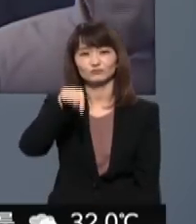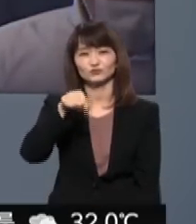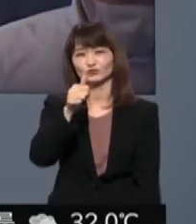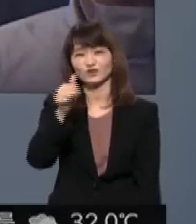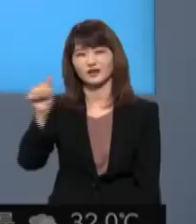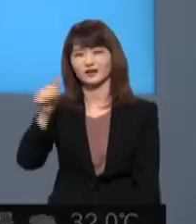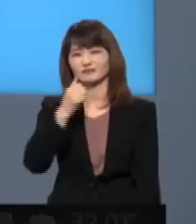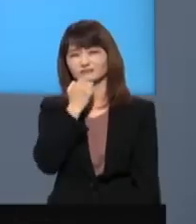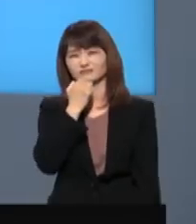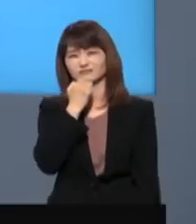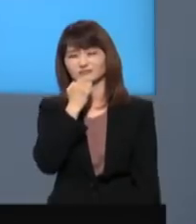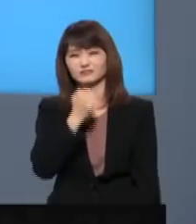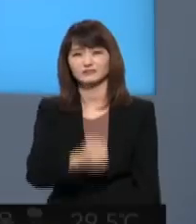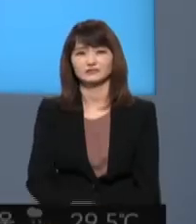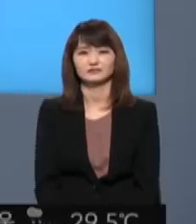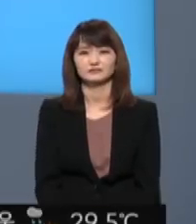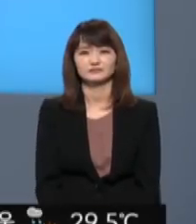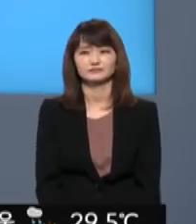이렇습니다